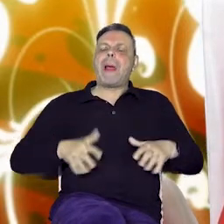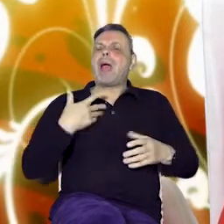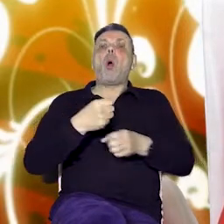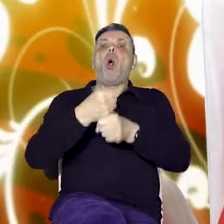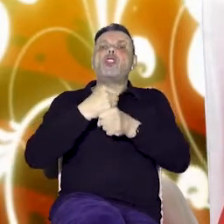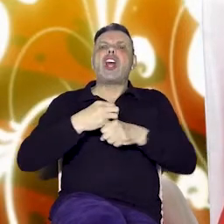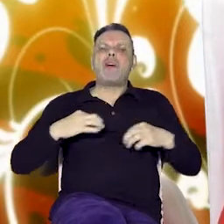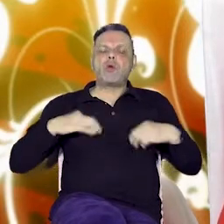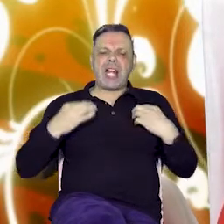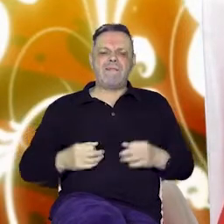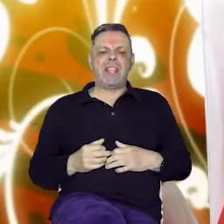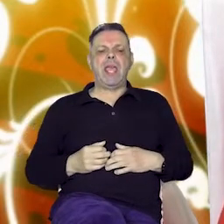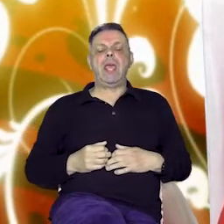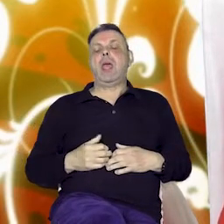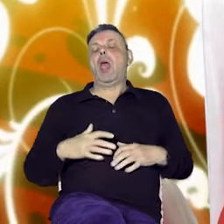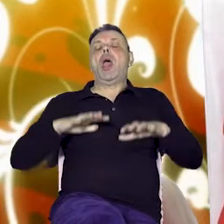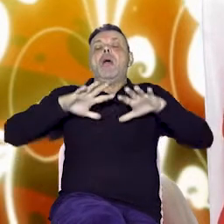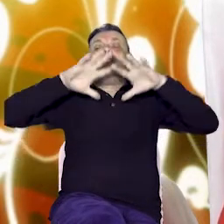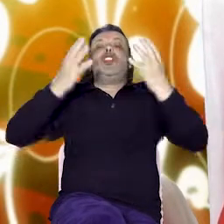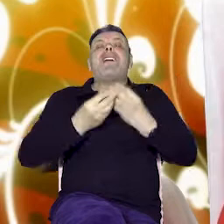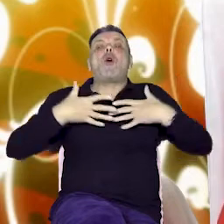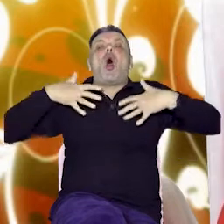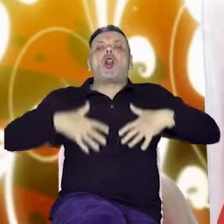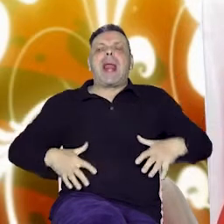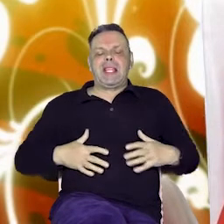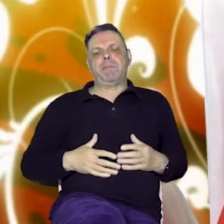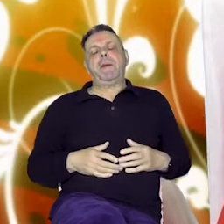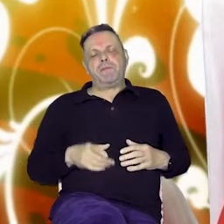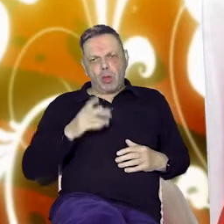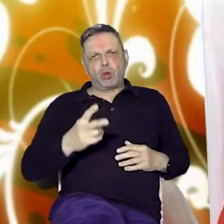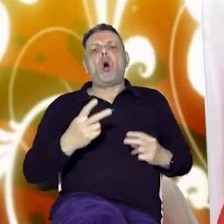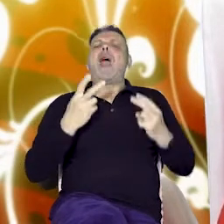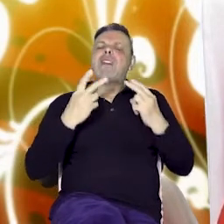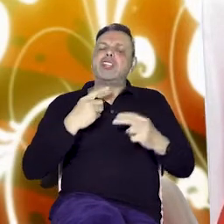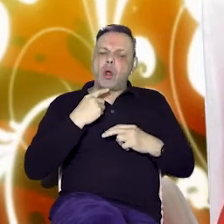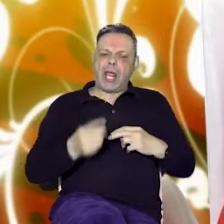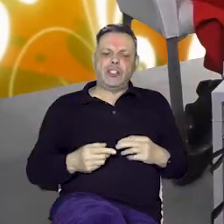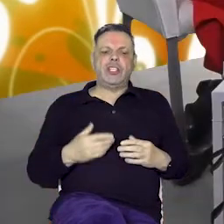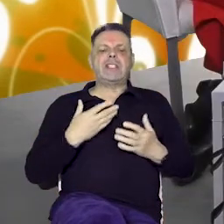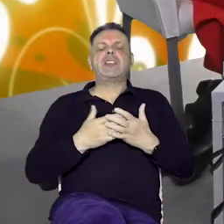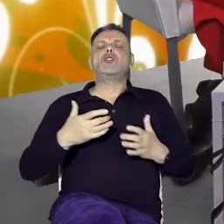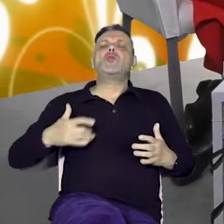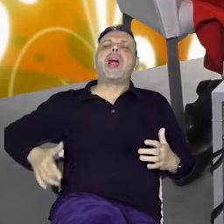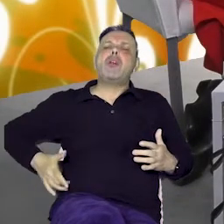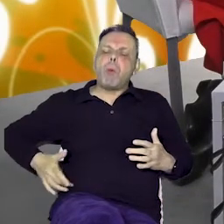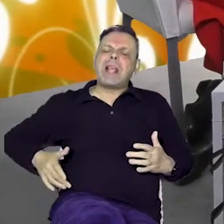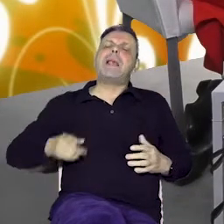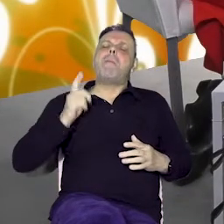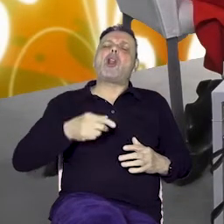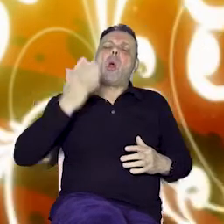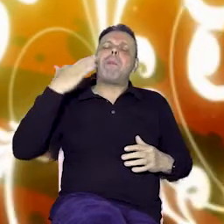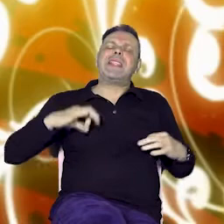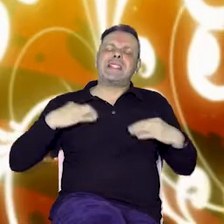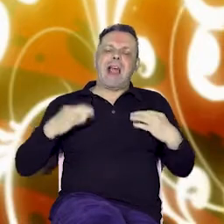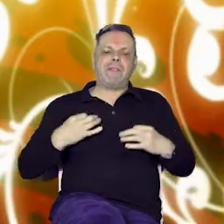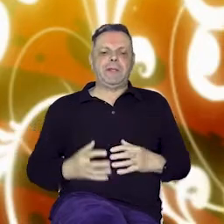zdravlje. Održavaju zdravlje čitavog organizma. To je ono što je u stvari važno naglasiti. Zbog toga je potrebno da naše bubrezi budu zdravi. Budući da smo mi